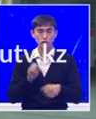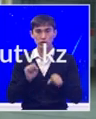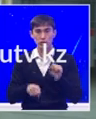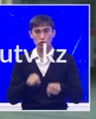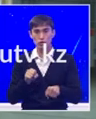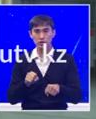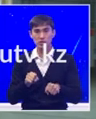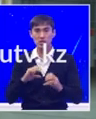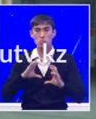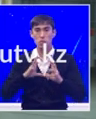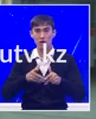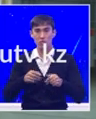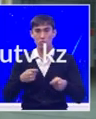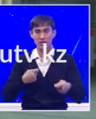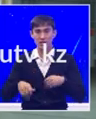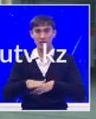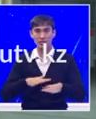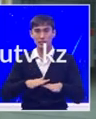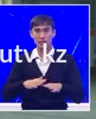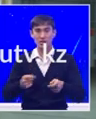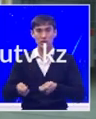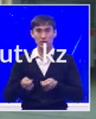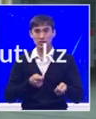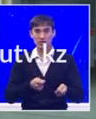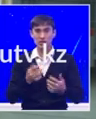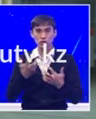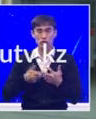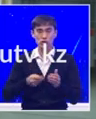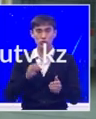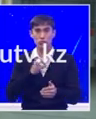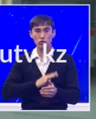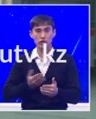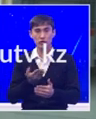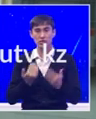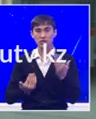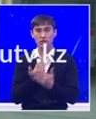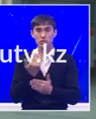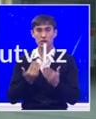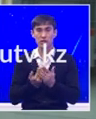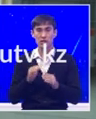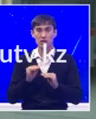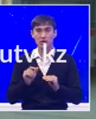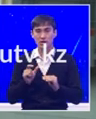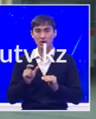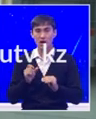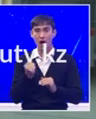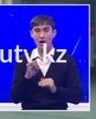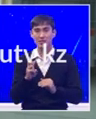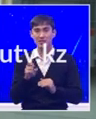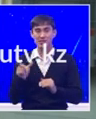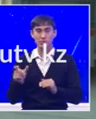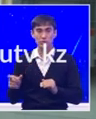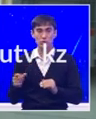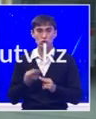возможностей, то есть на мировом рынке привнести, либо за счет использования наших современных ребят, IT-стартаперов,